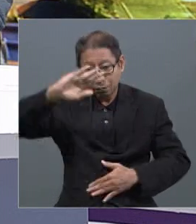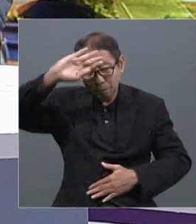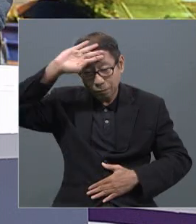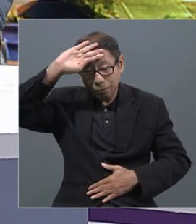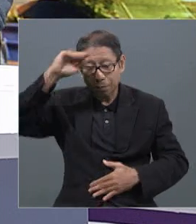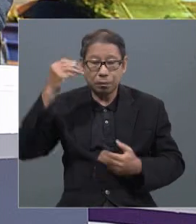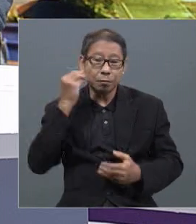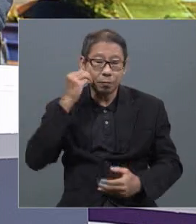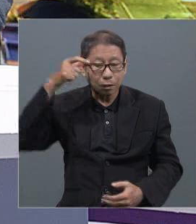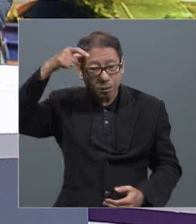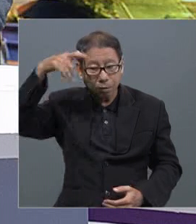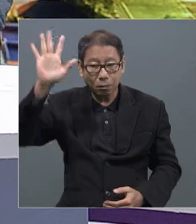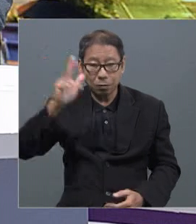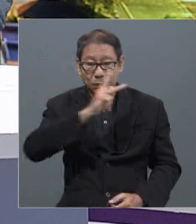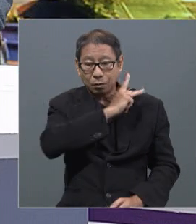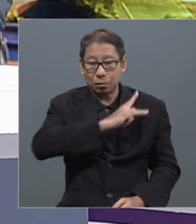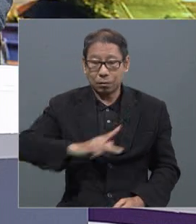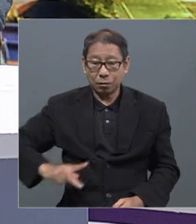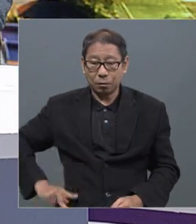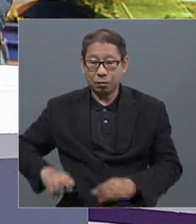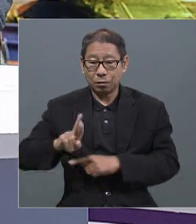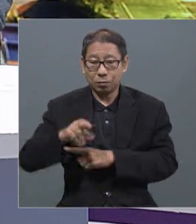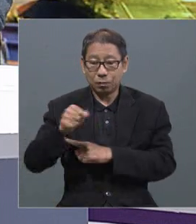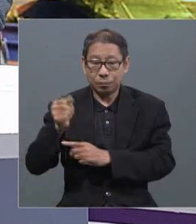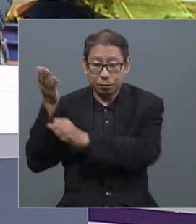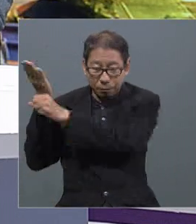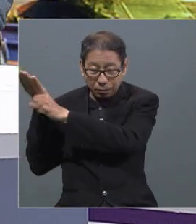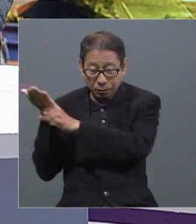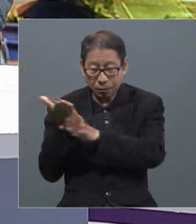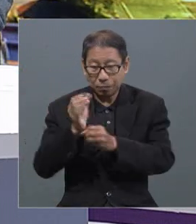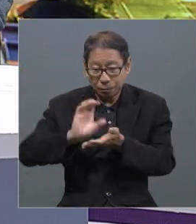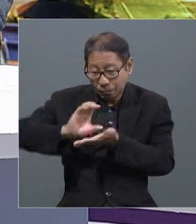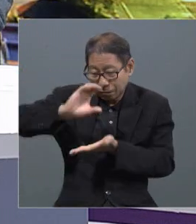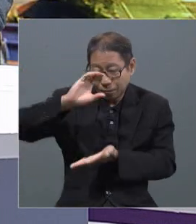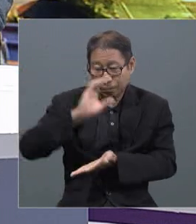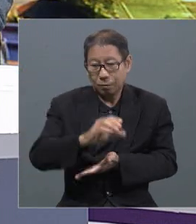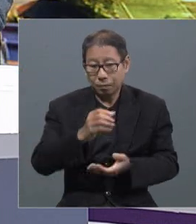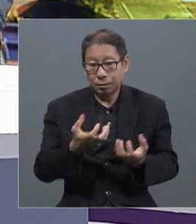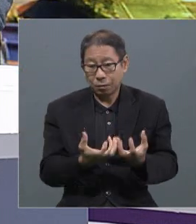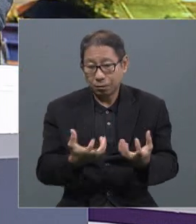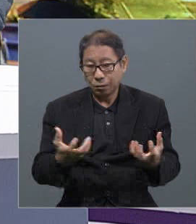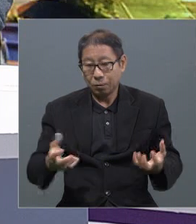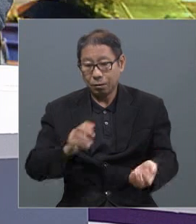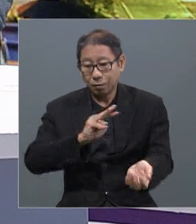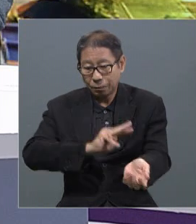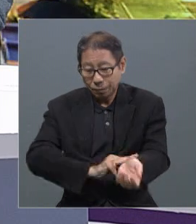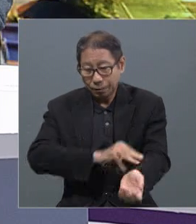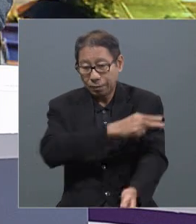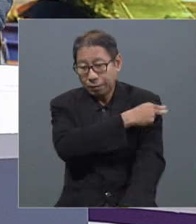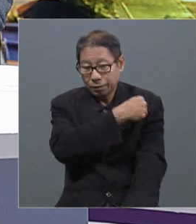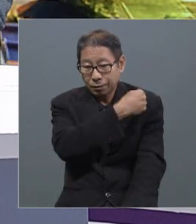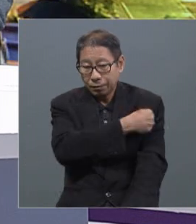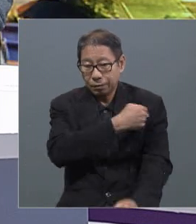กันดารโดยพระบาทสมเด็จพระเจ้าอยู่หัวพระราชทานพระราชทรัพย์สนับสนุนให้มีอุปกรณ์การแพทย์เครื่องมือเครื่องใช้ที่ทัน